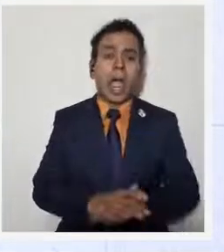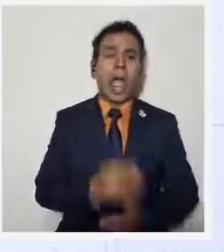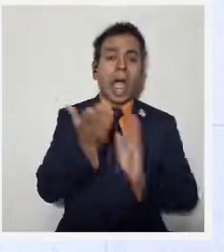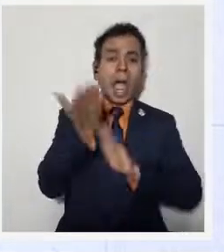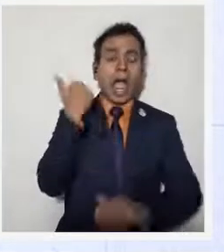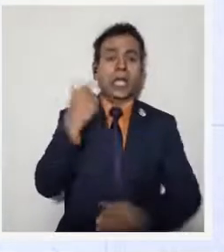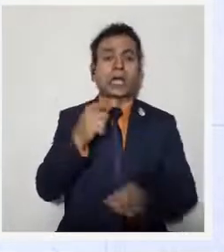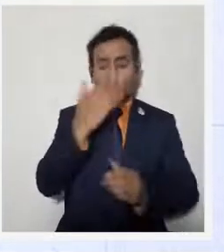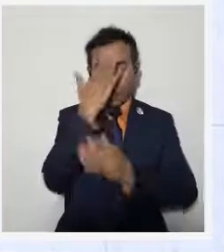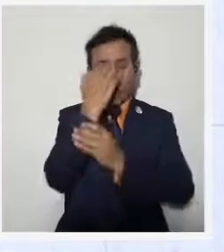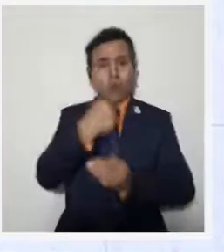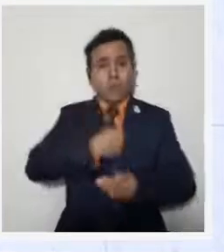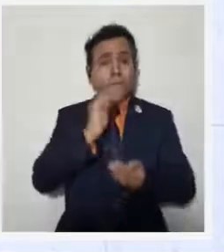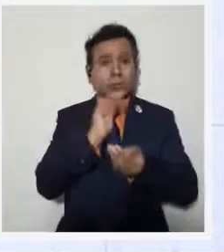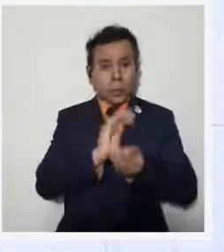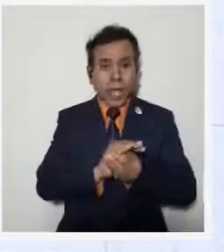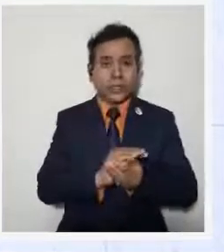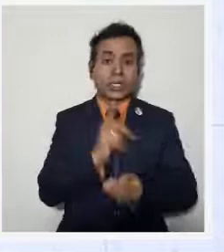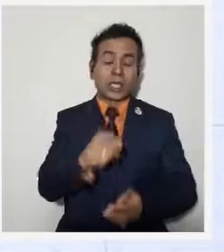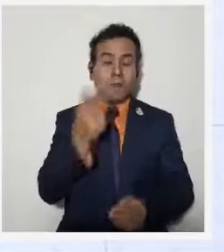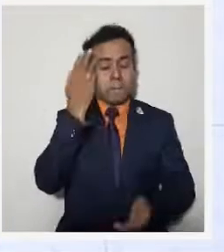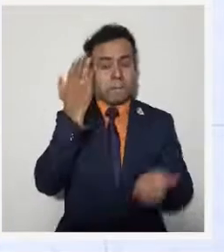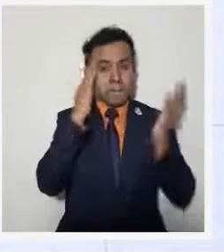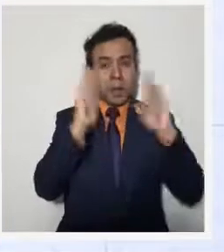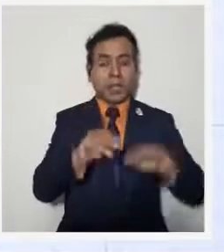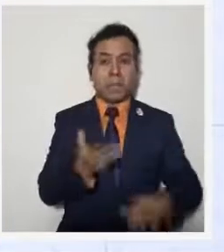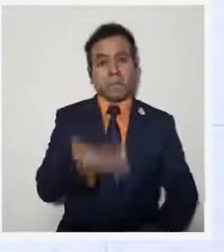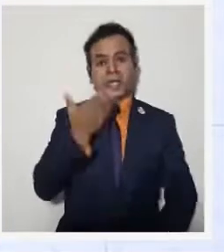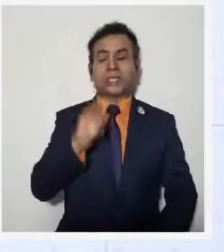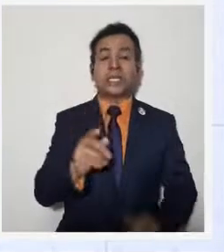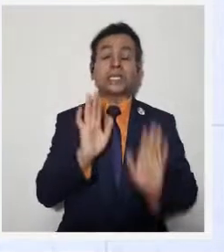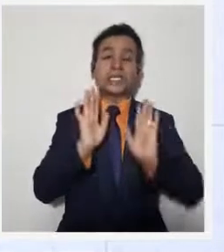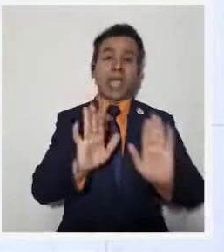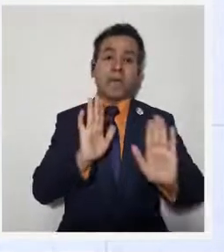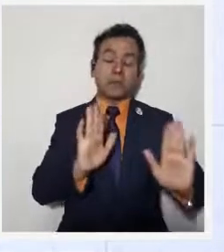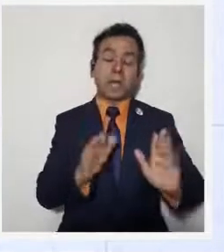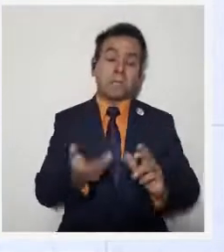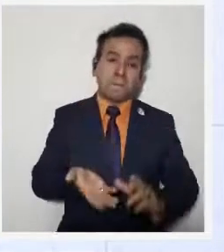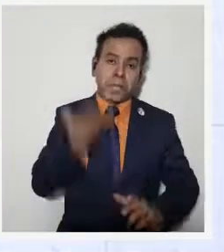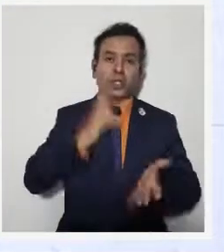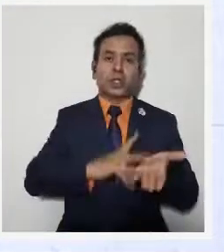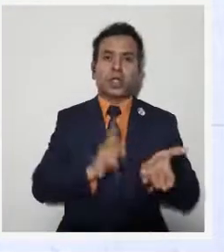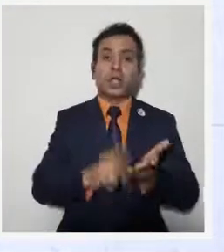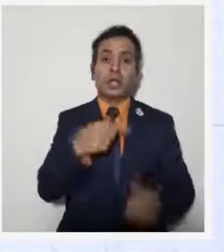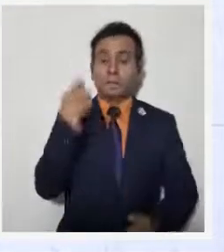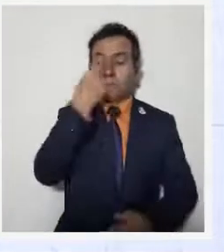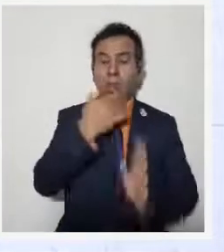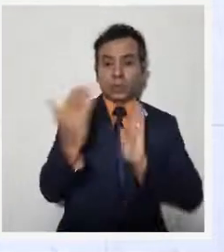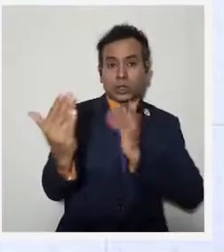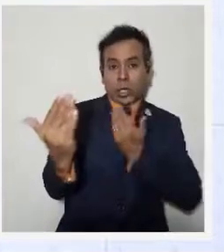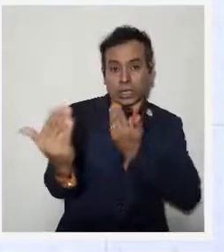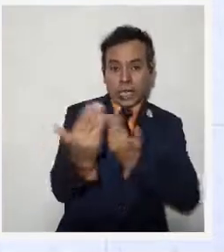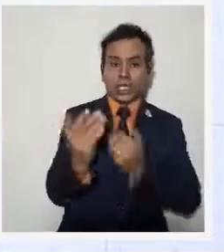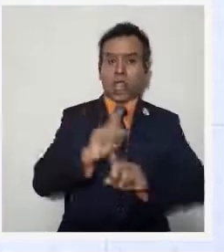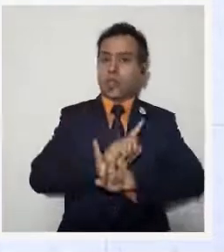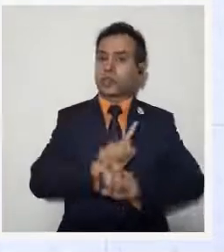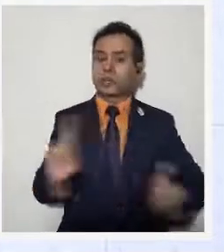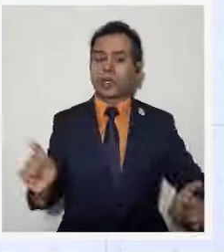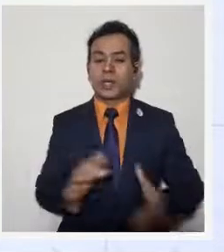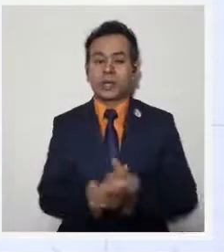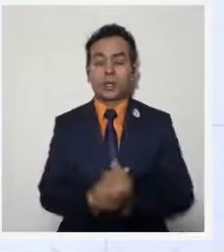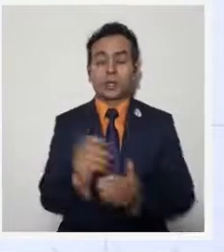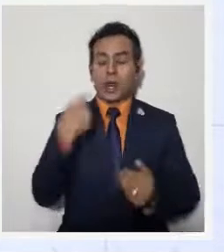রক্তচাপ, ক্যান্সার, কিডনি বা ক্রনিক রেসপিরেটরি ডিজিজ, এইসব থাকলে আপনারা বিশেষভাবে ভিড় এড়িয়ে